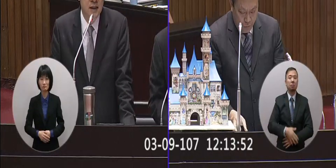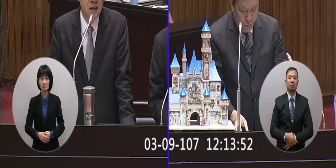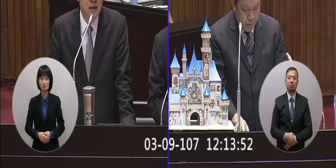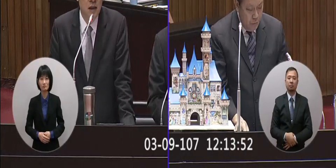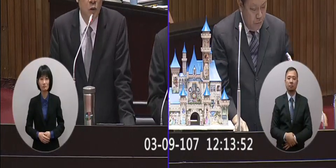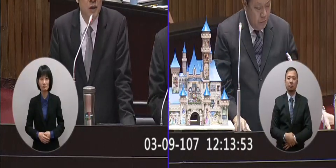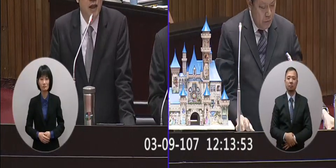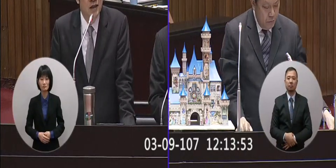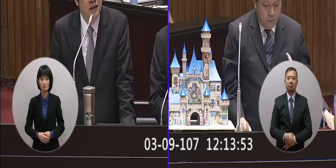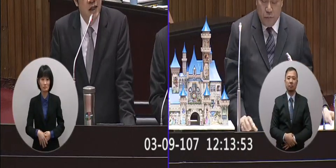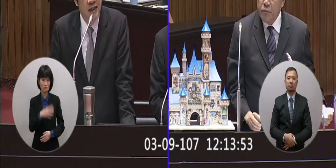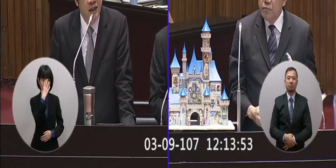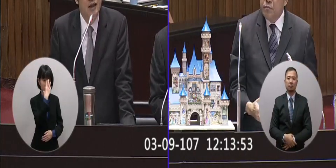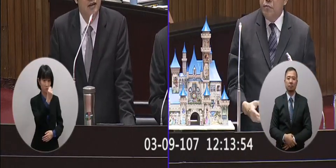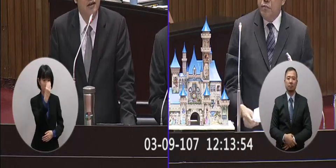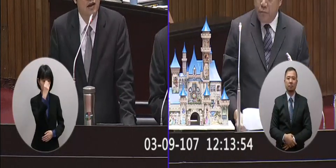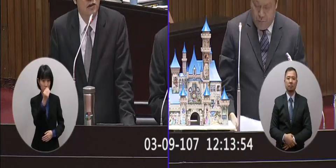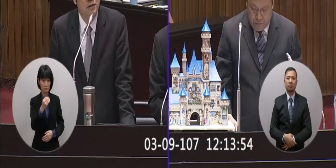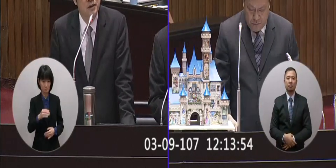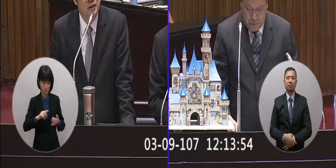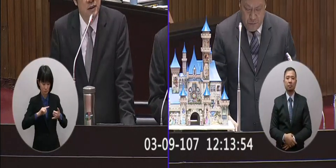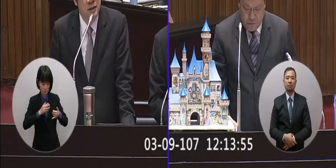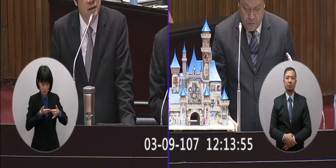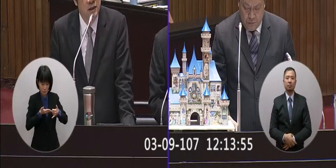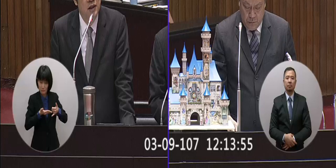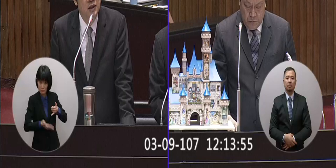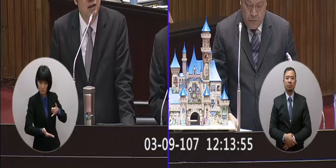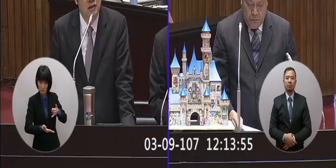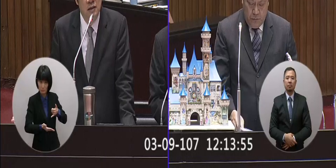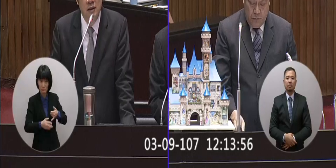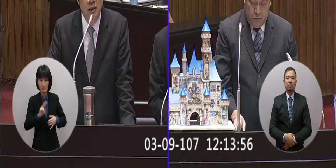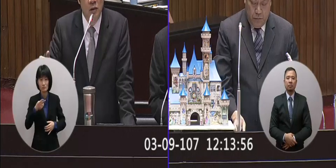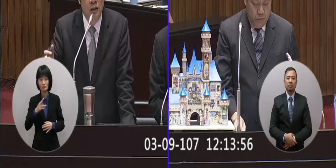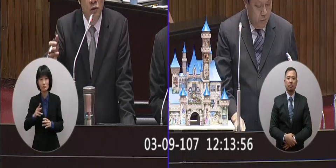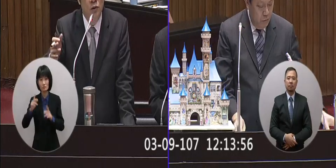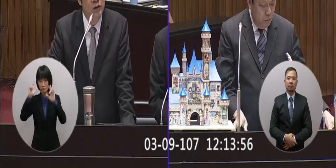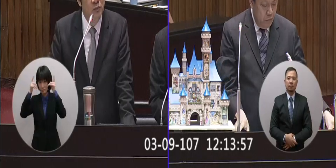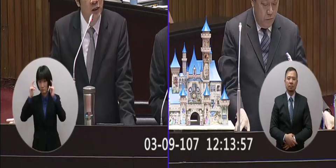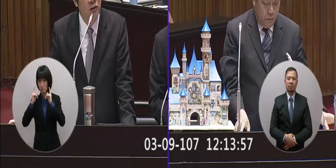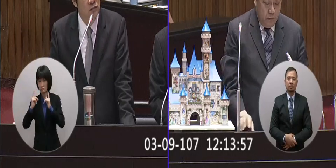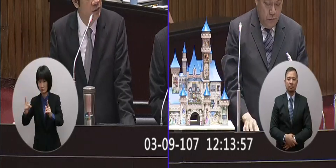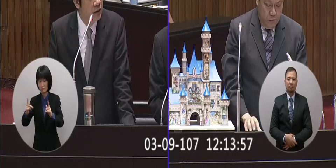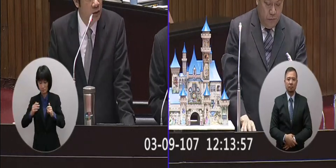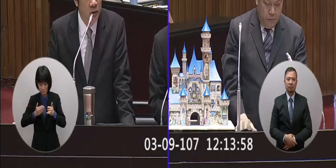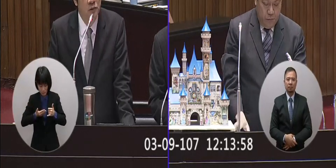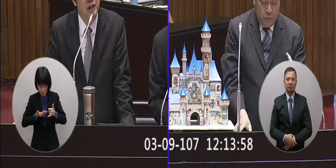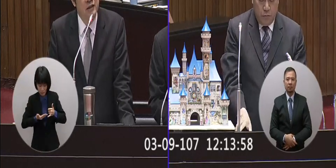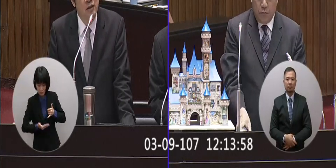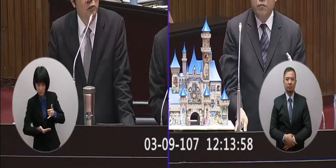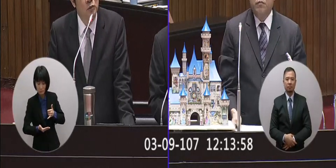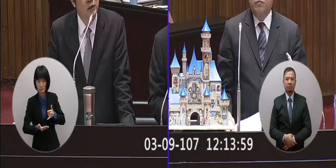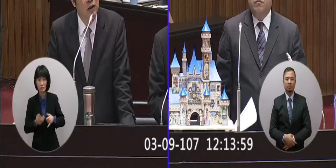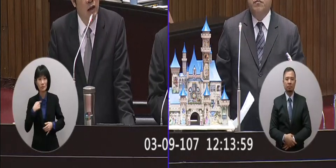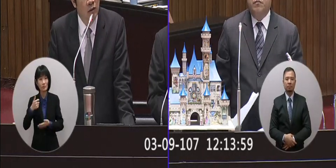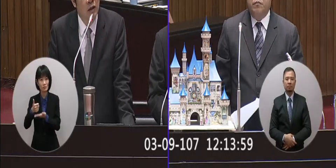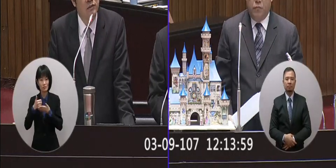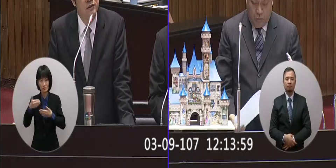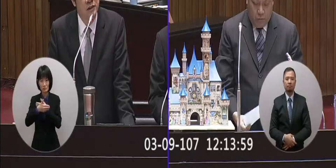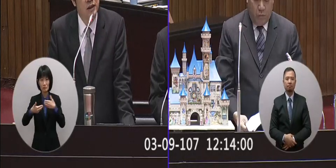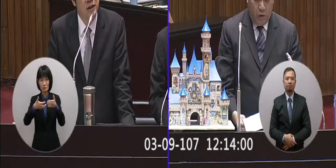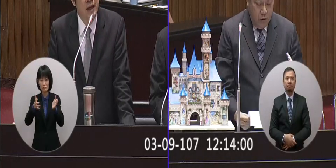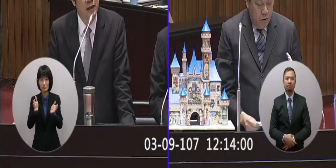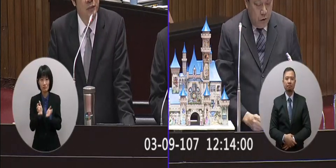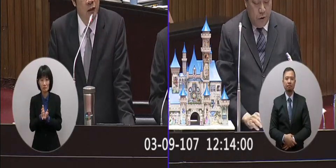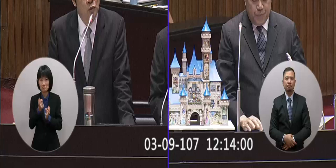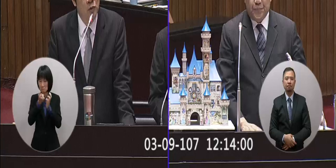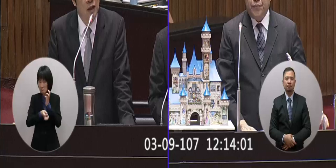是高铁的南延或者是捷运由高雄到屏东，这个我都请交通部要好好